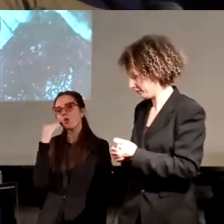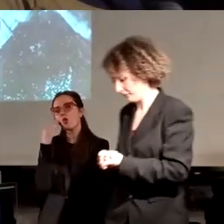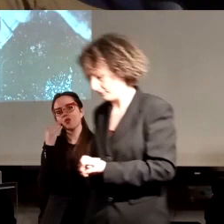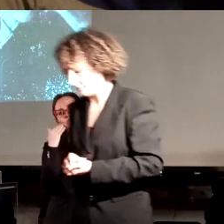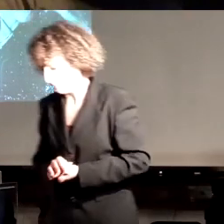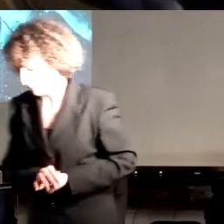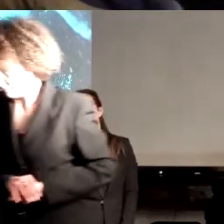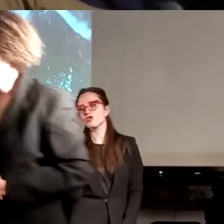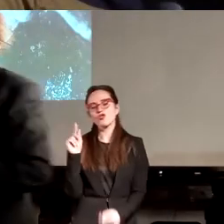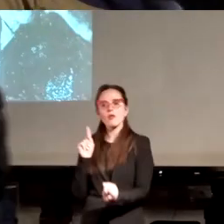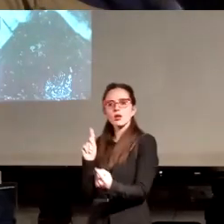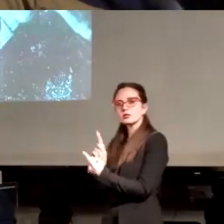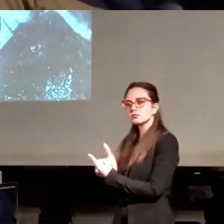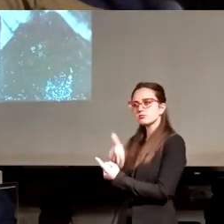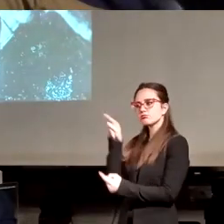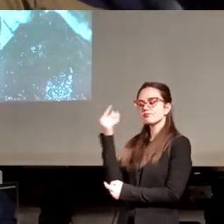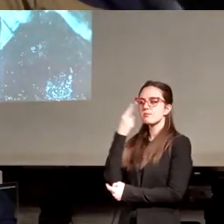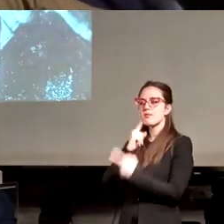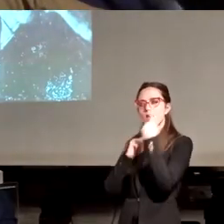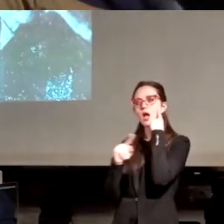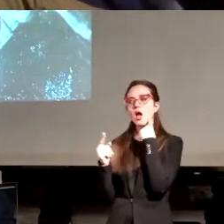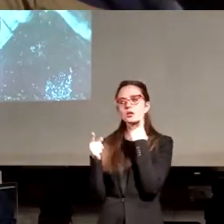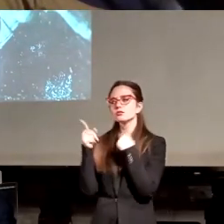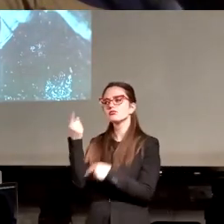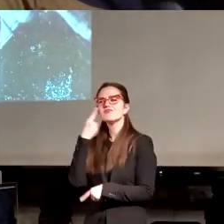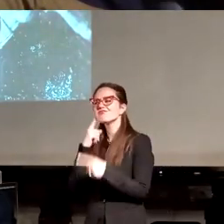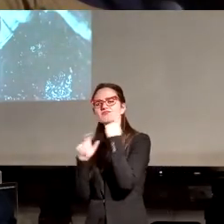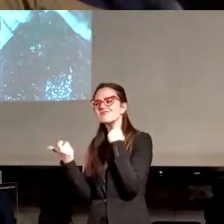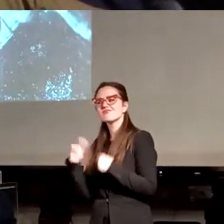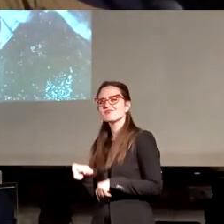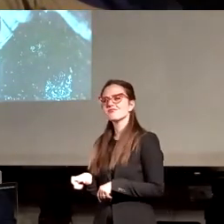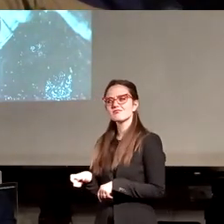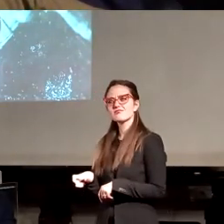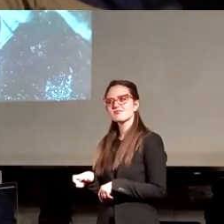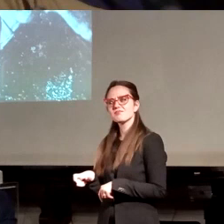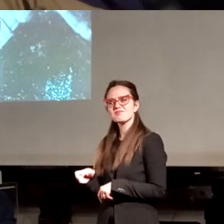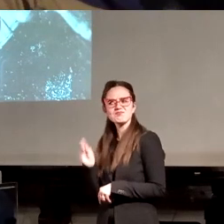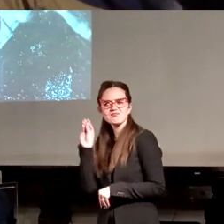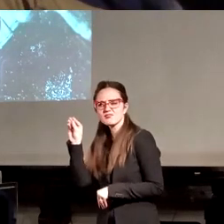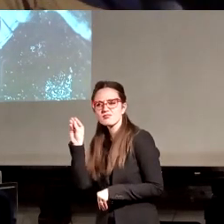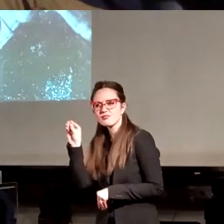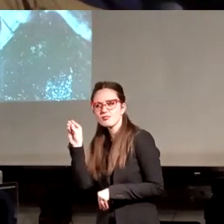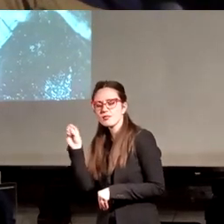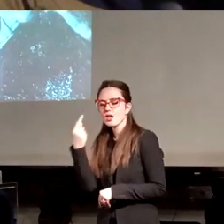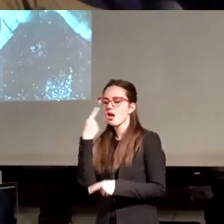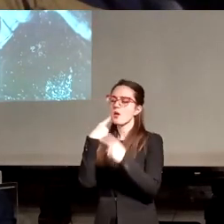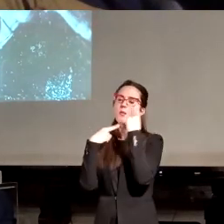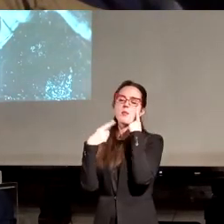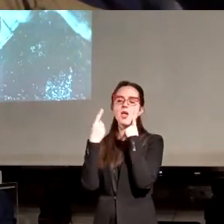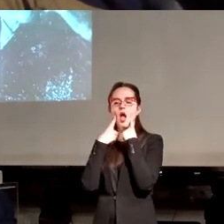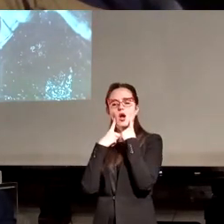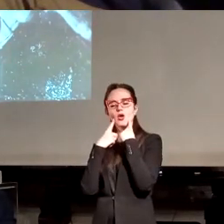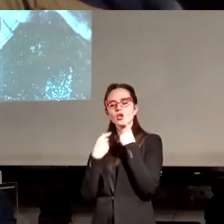un giovane che piangeva per quale motivo piangete s'informò piango sim i